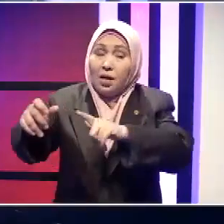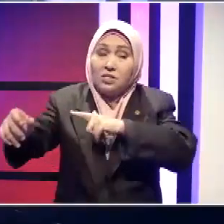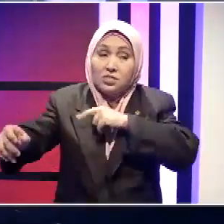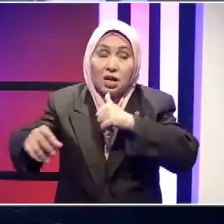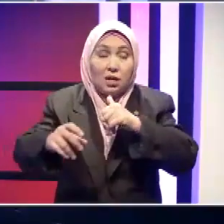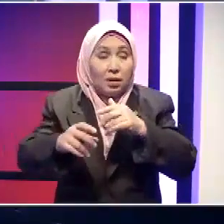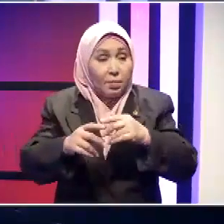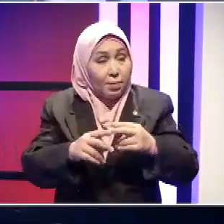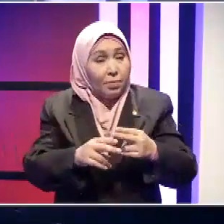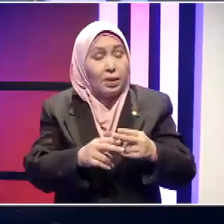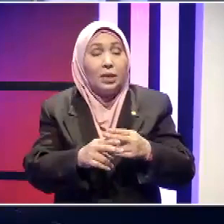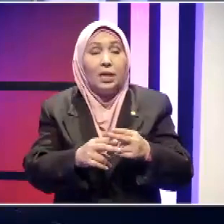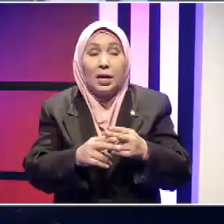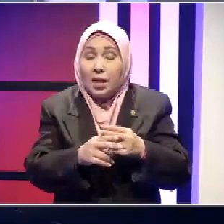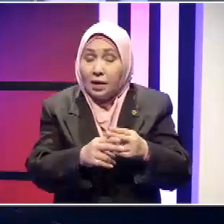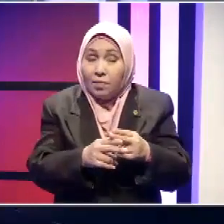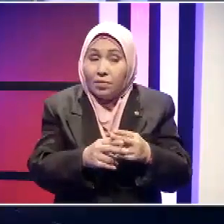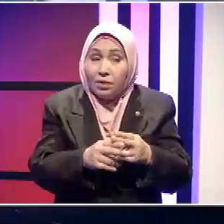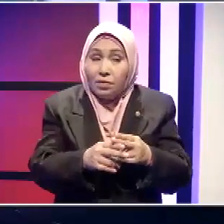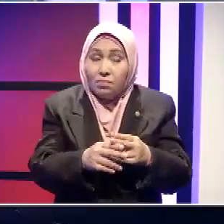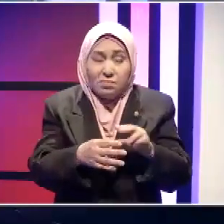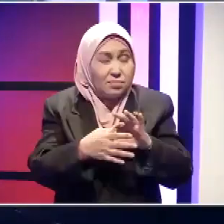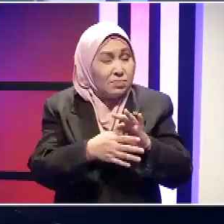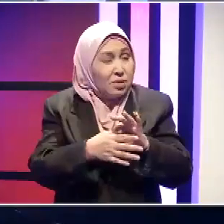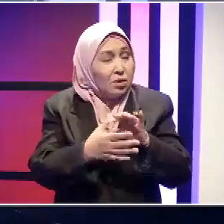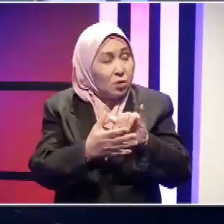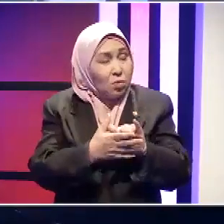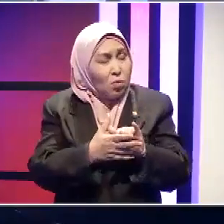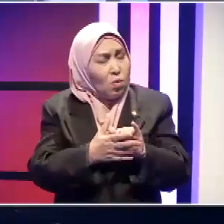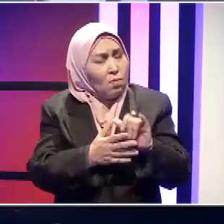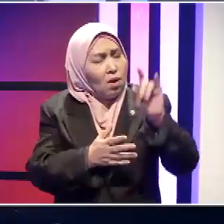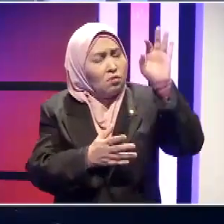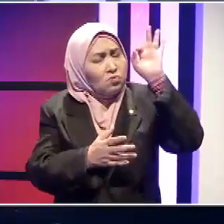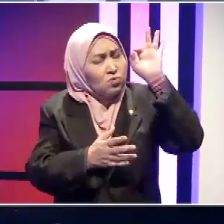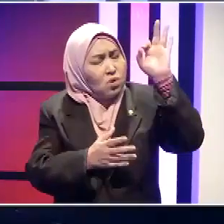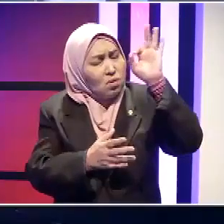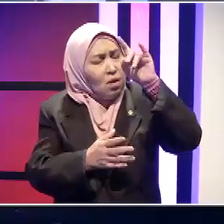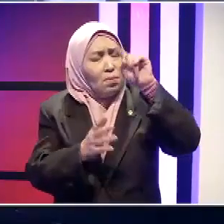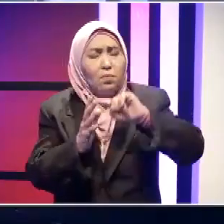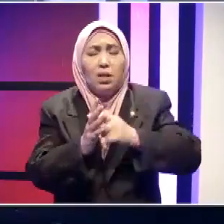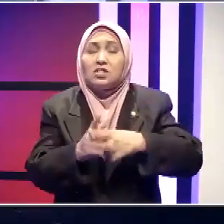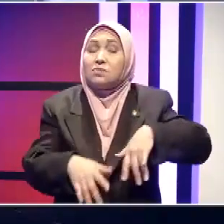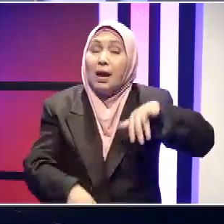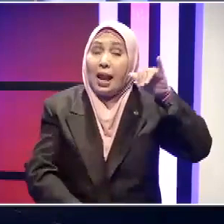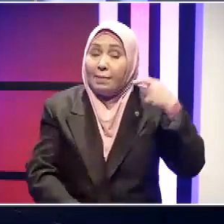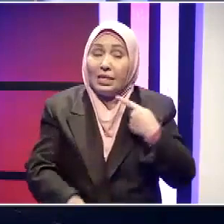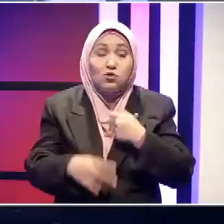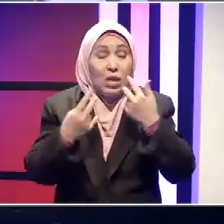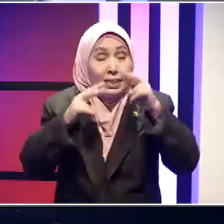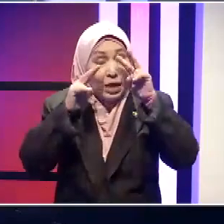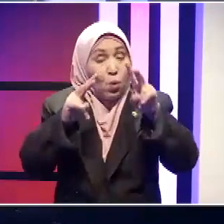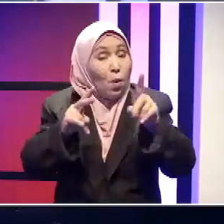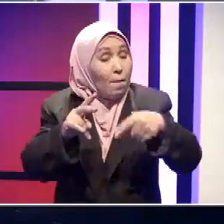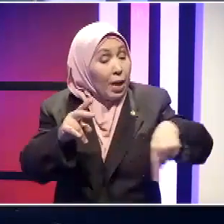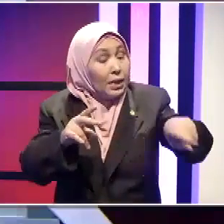tampil isinya itu Allah memudahkan apabila semalam kita sudah melihat kepada